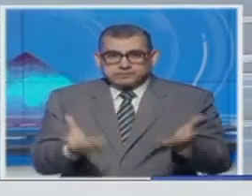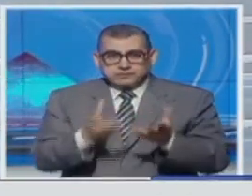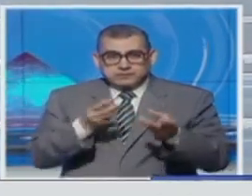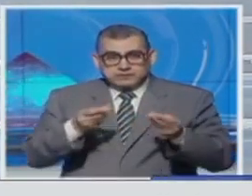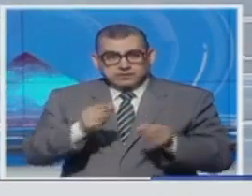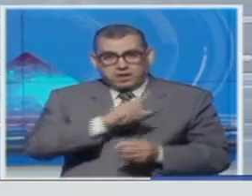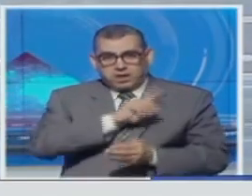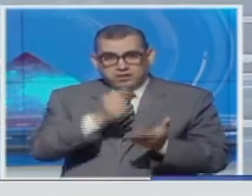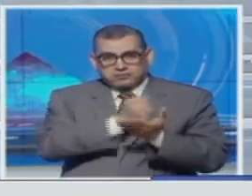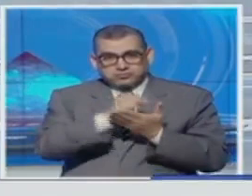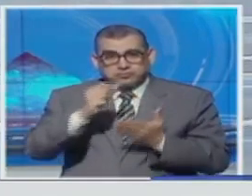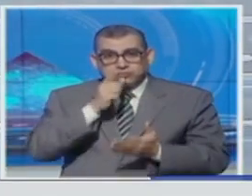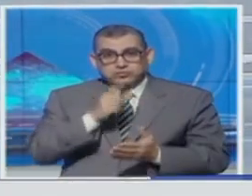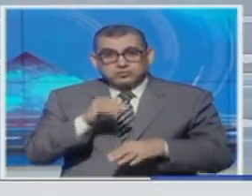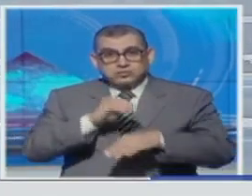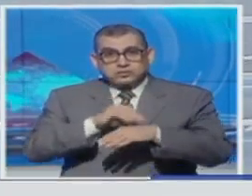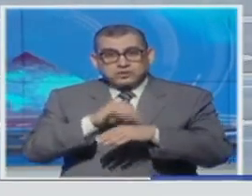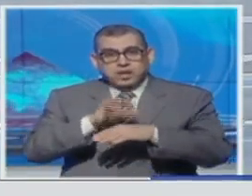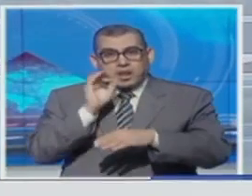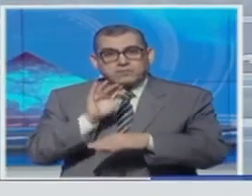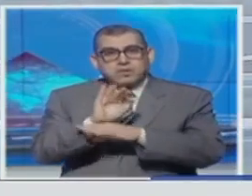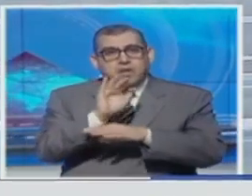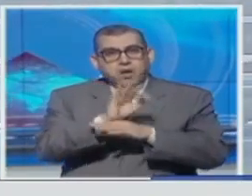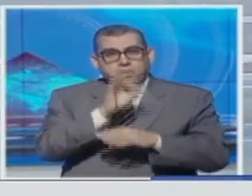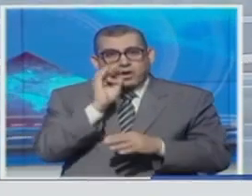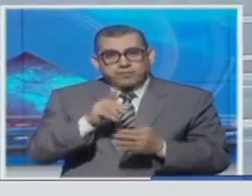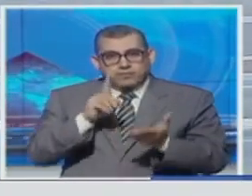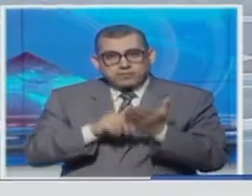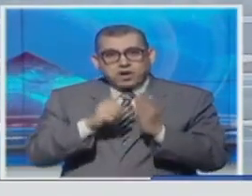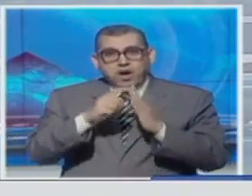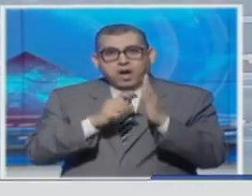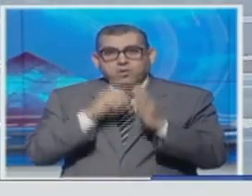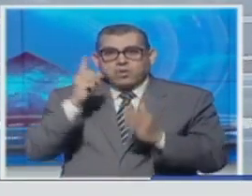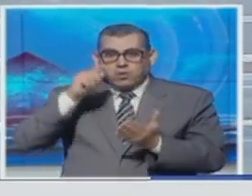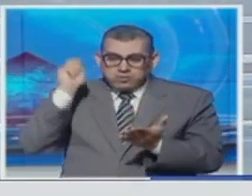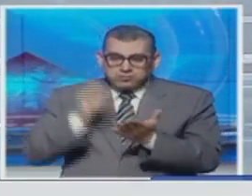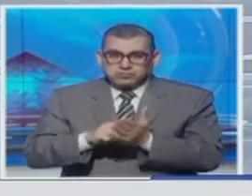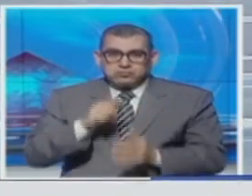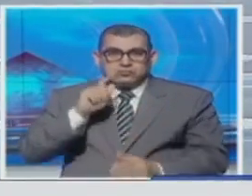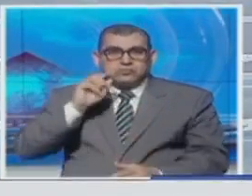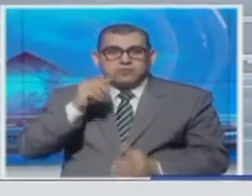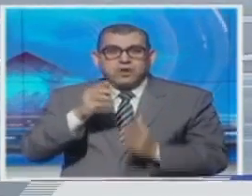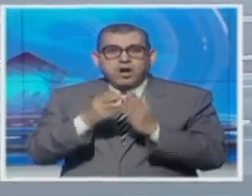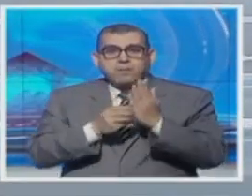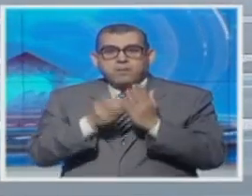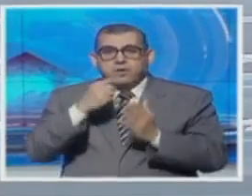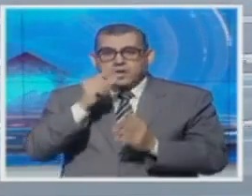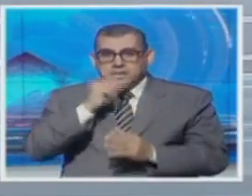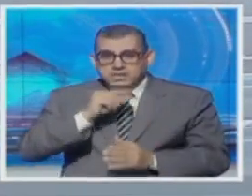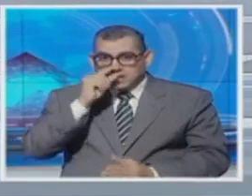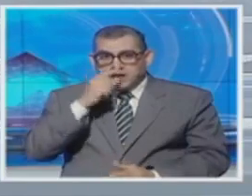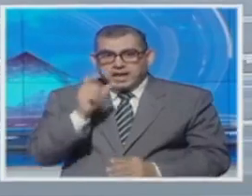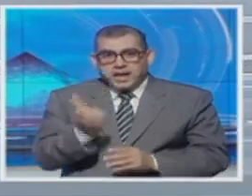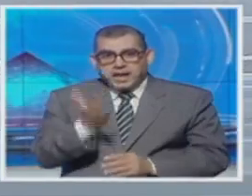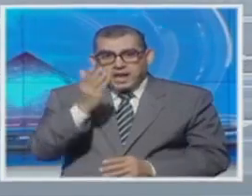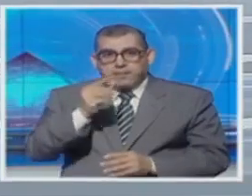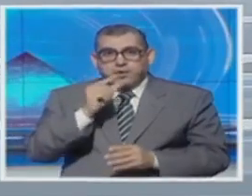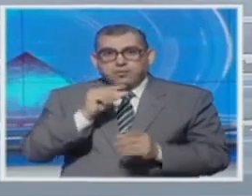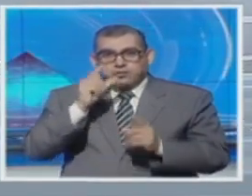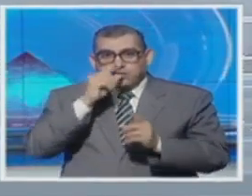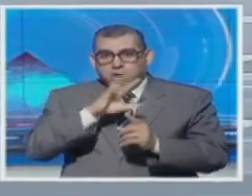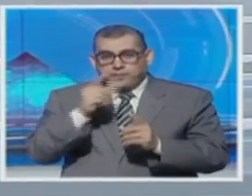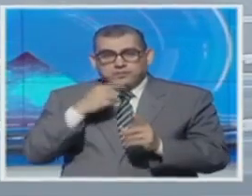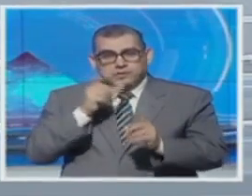الكراهية. وجدد دعوته إلى ضرورة إصدار قانون دولي يجرم الإساءة للأنبياء والأديان